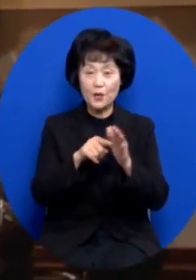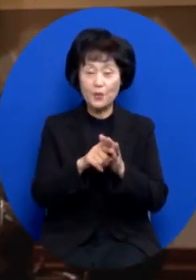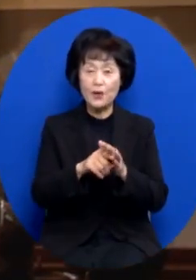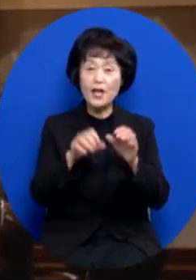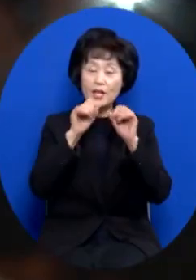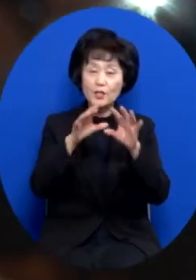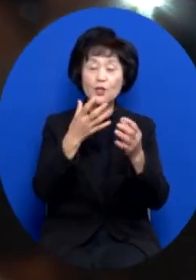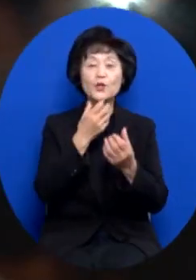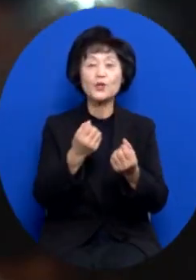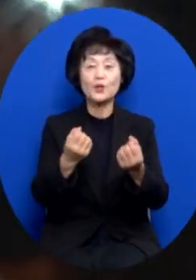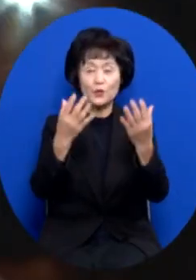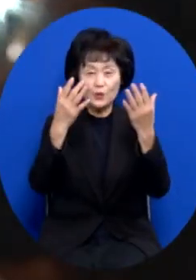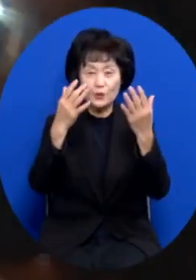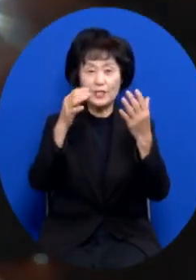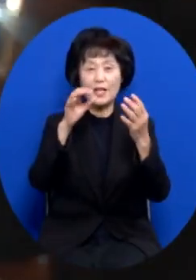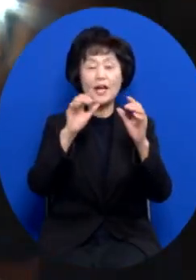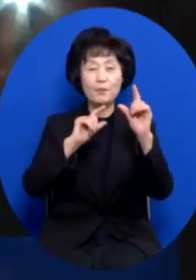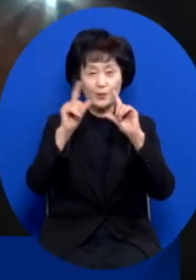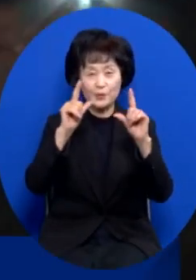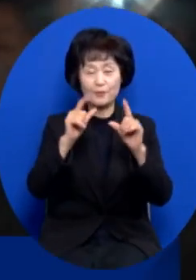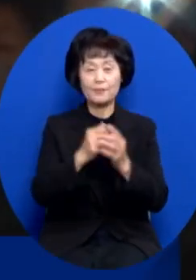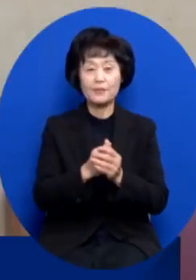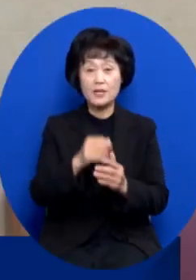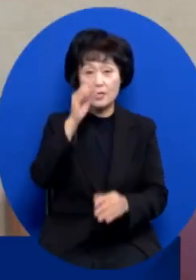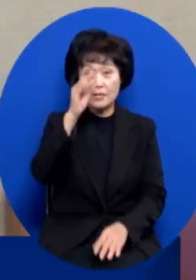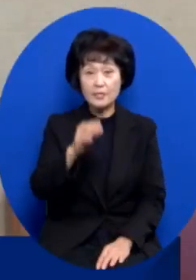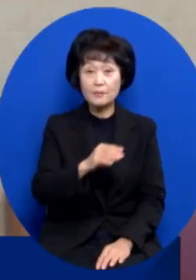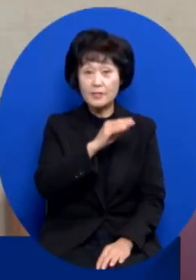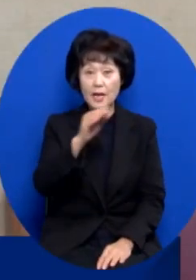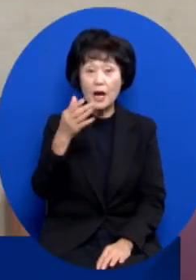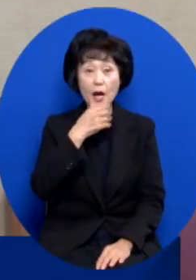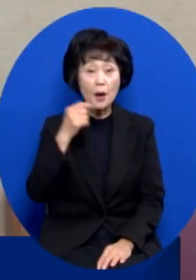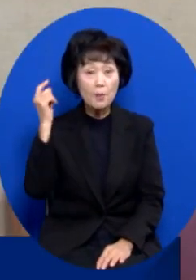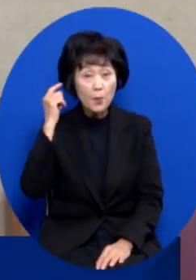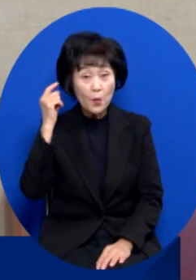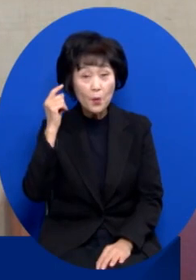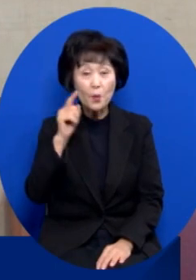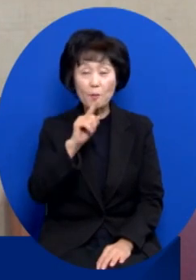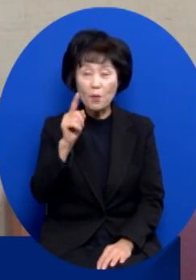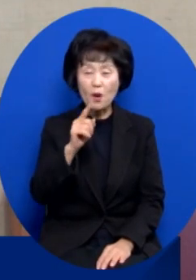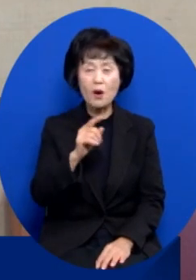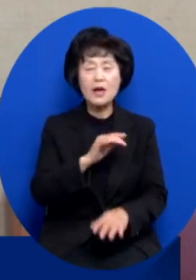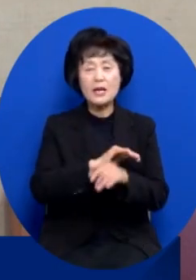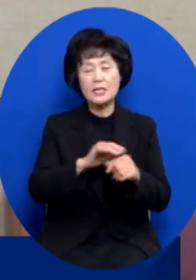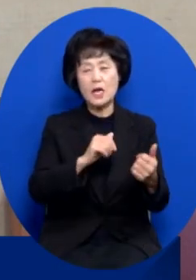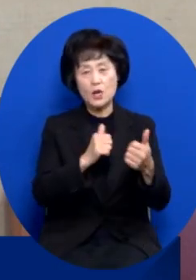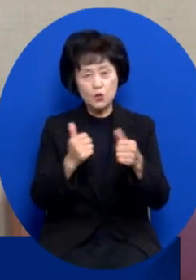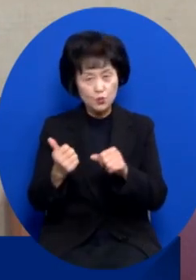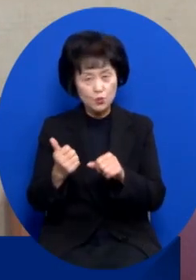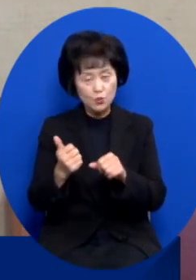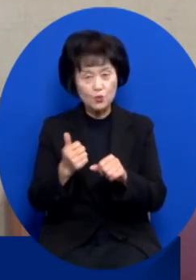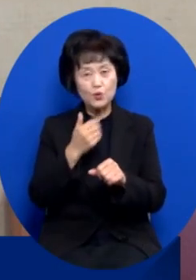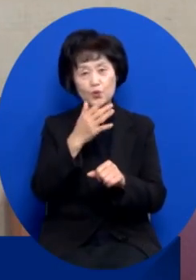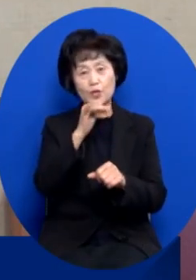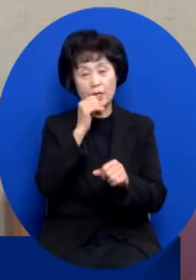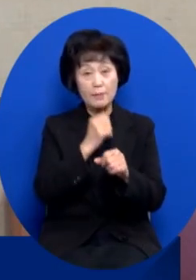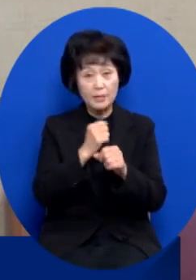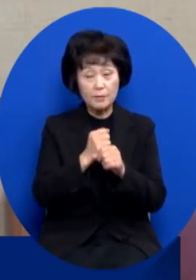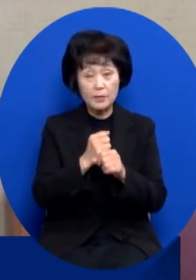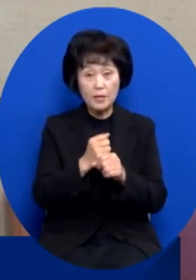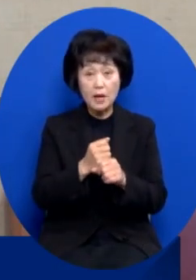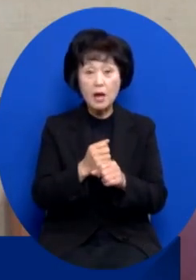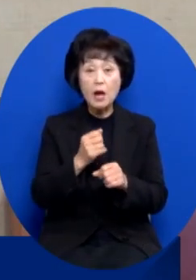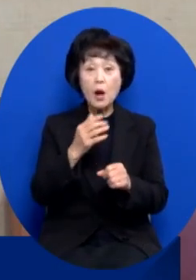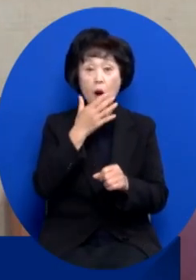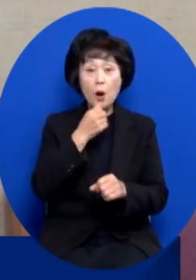축제 현장입니다. 십자가의 복음은 잘 죽게 합니다. 사람은 죽음을 두려워하지만 복음으로 인해서 태어나고 잘